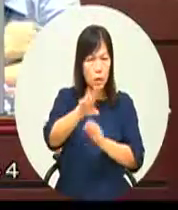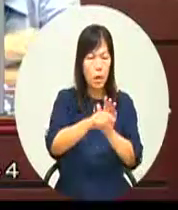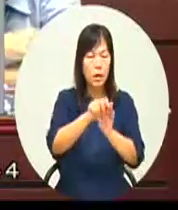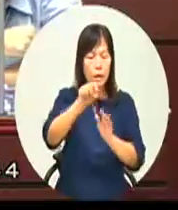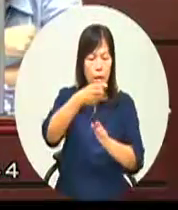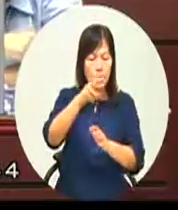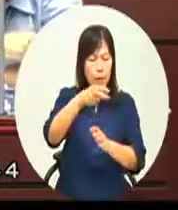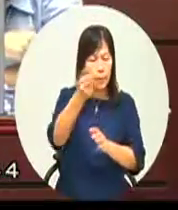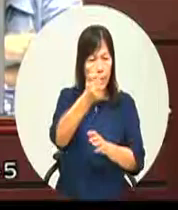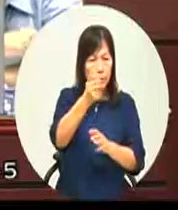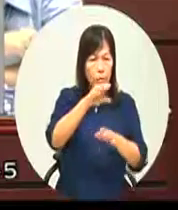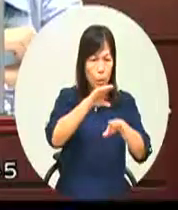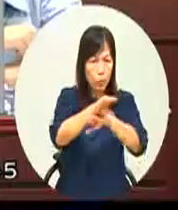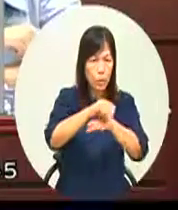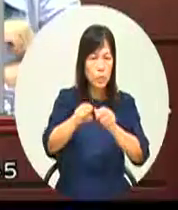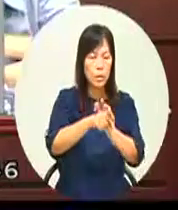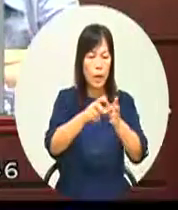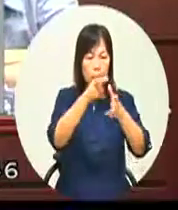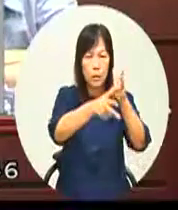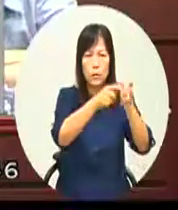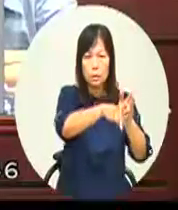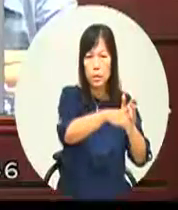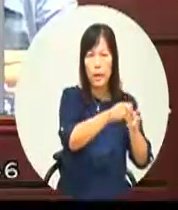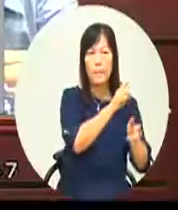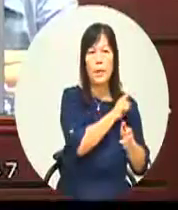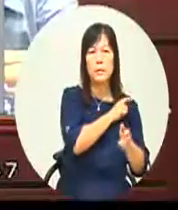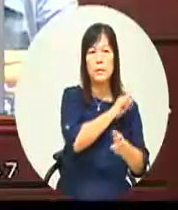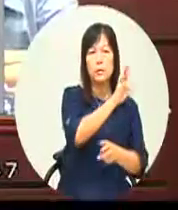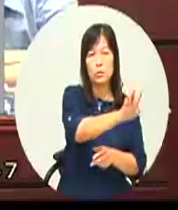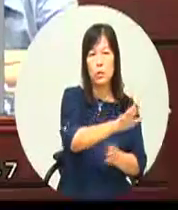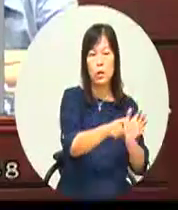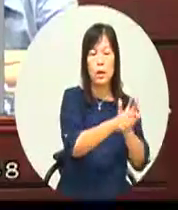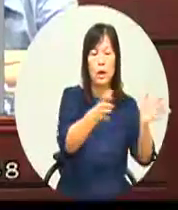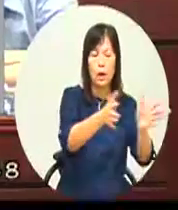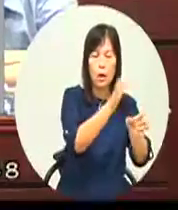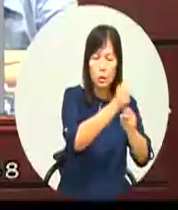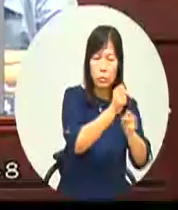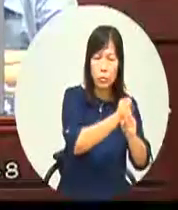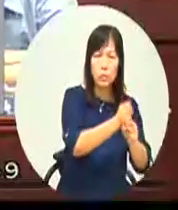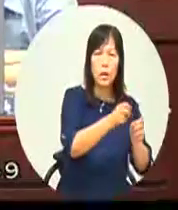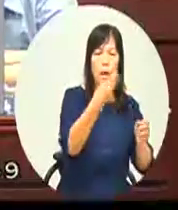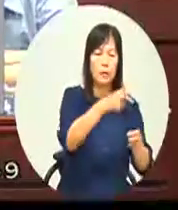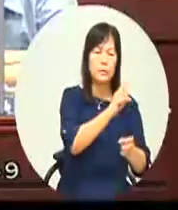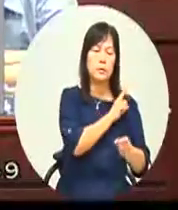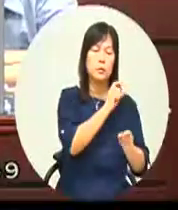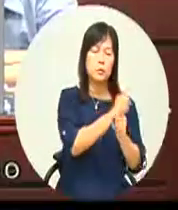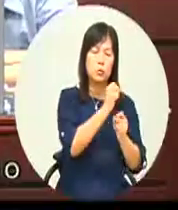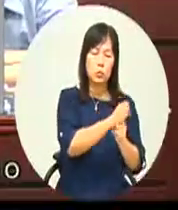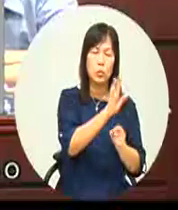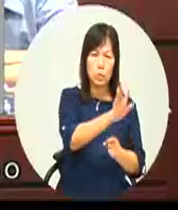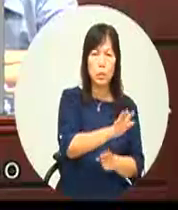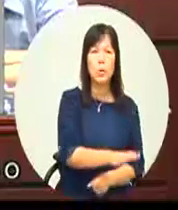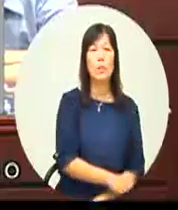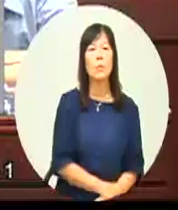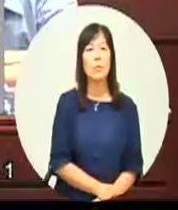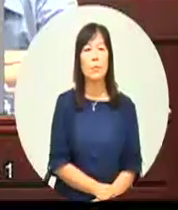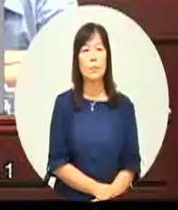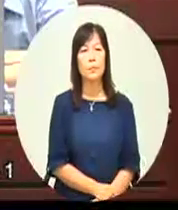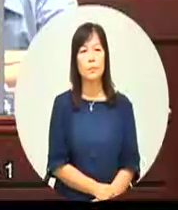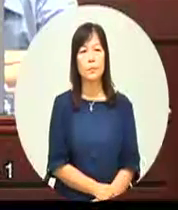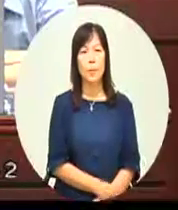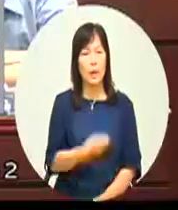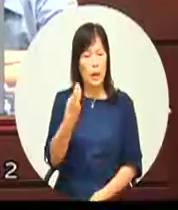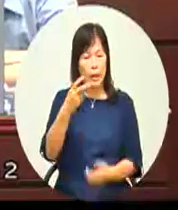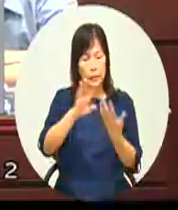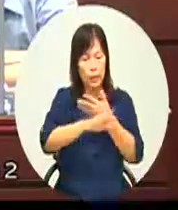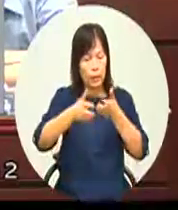250台车很可能是厂商他们的车厂合作的车厂，或是自己制造的车厂。 是。 那另外哈，最重要的